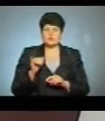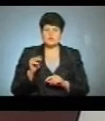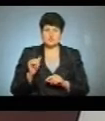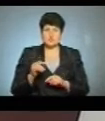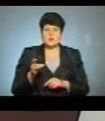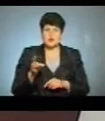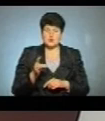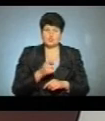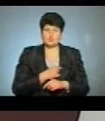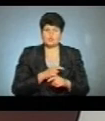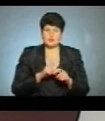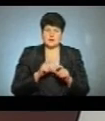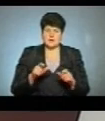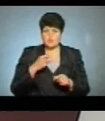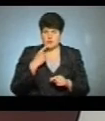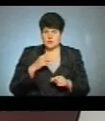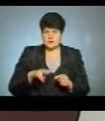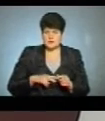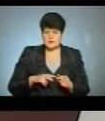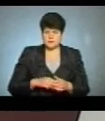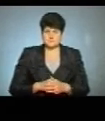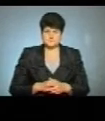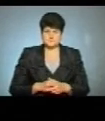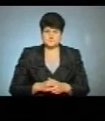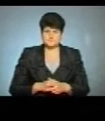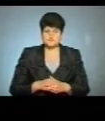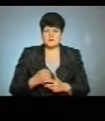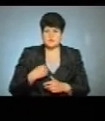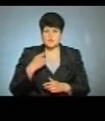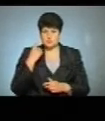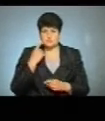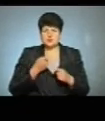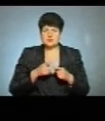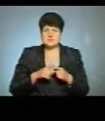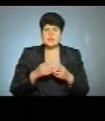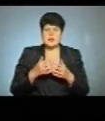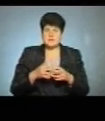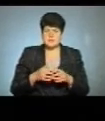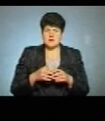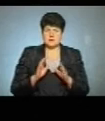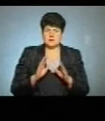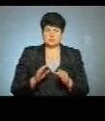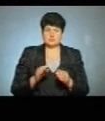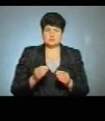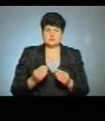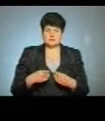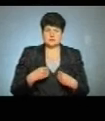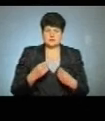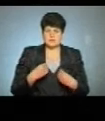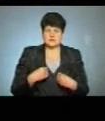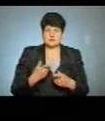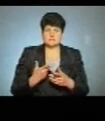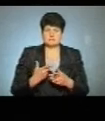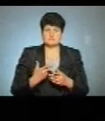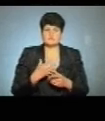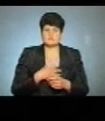лікарню, говорить директор цієї лікарні Олег Щиголь. Я думаю, що цей апарат буде нам внесе досить важливу лепту